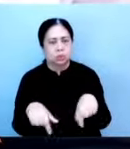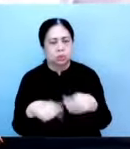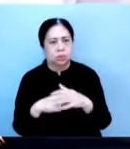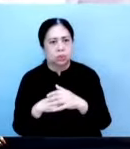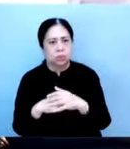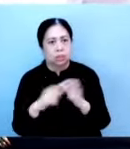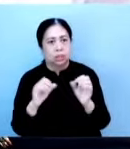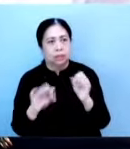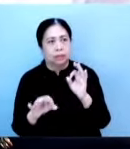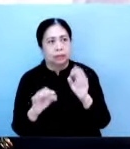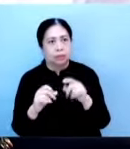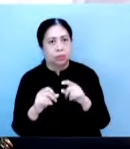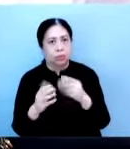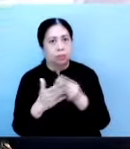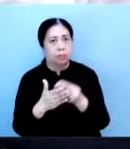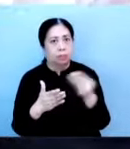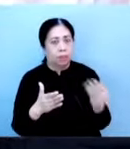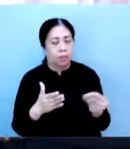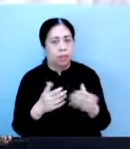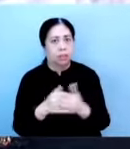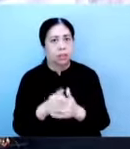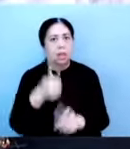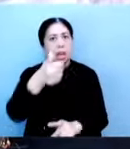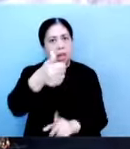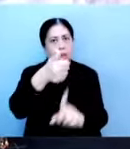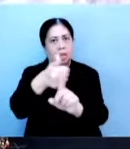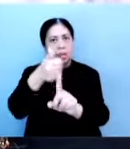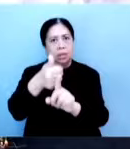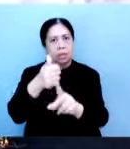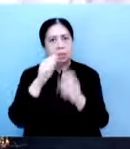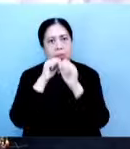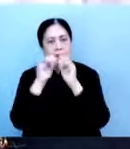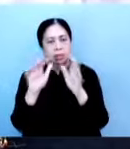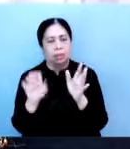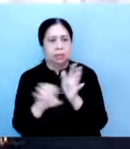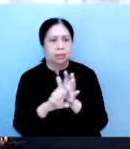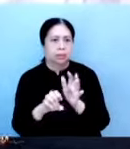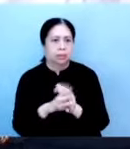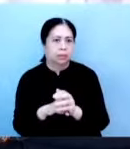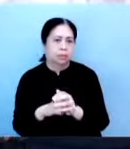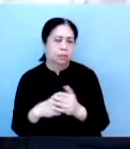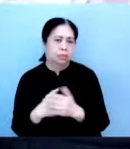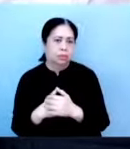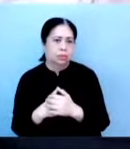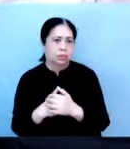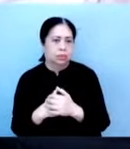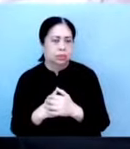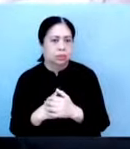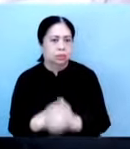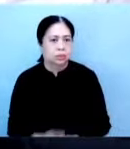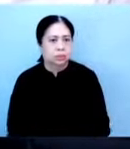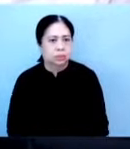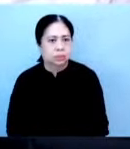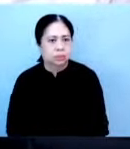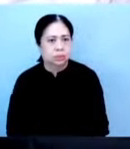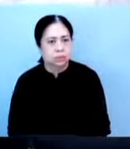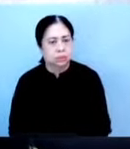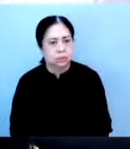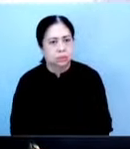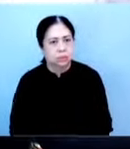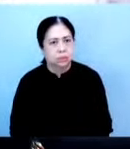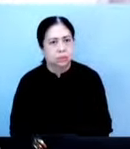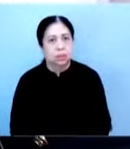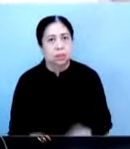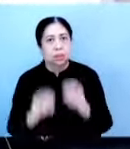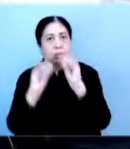you will purchase Kayo po mismo magpapa-audition ung iba yung sinasabit sa sasakyan